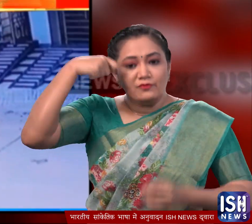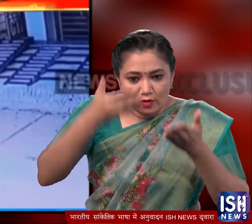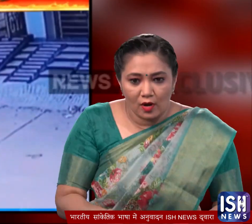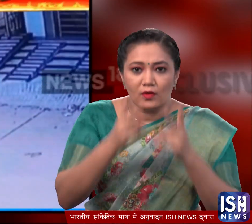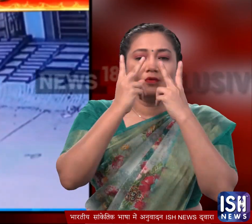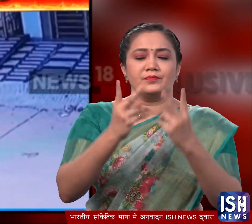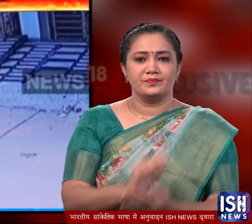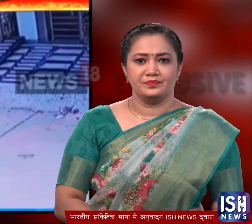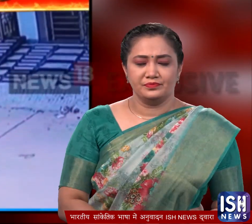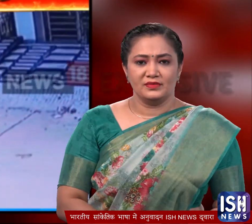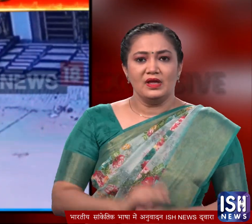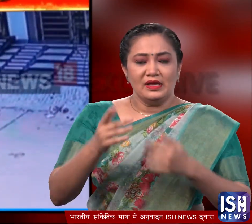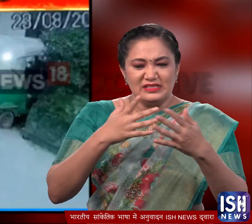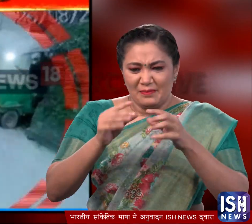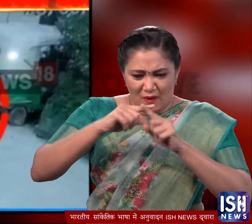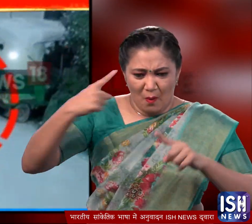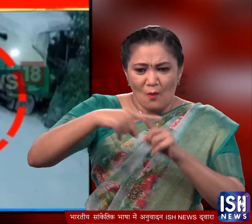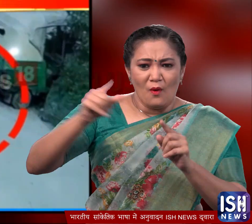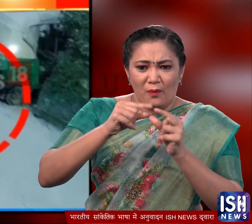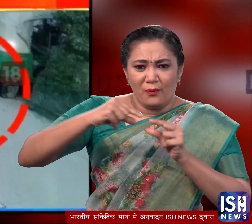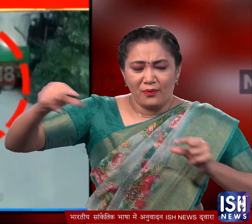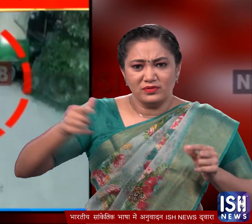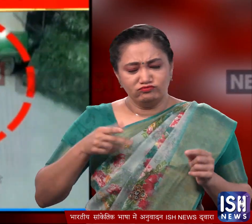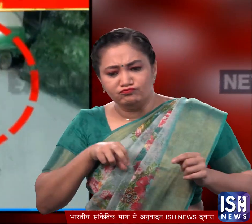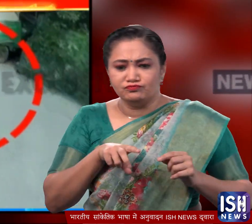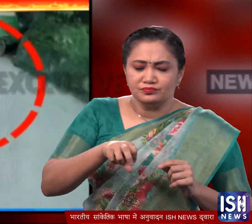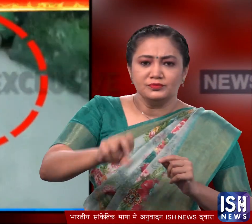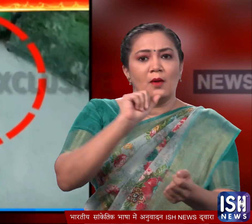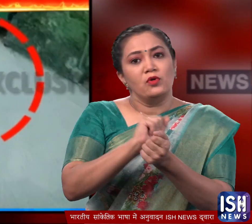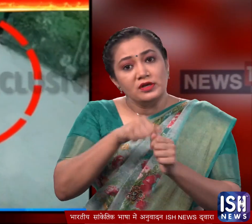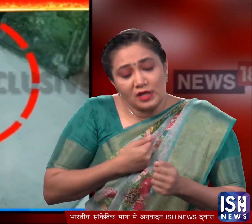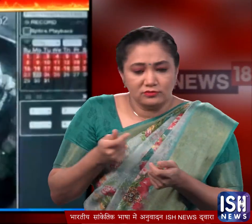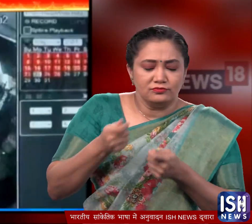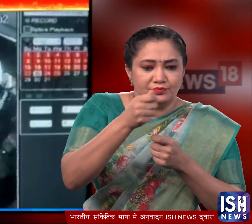जिसका वीडियो अब सामने आया, जिसमें वो हाथ में तेज धार हथियार लिए सड़क से गुजरता हुआ